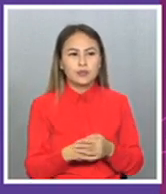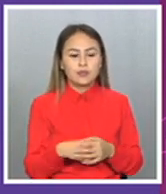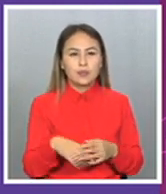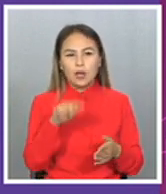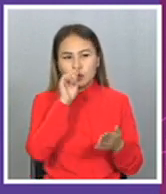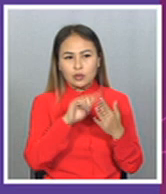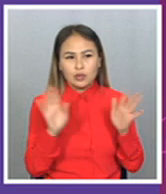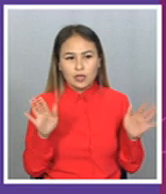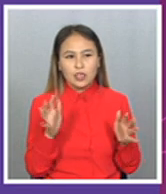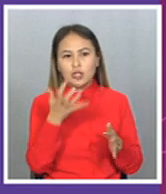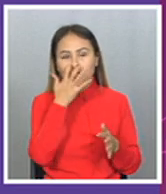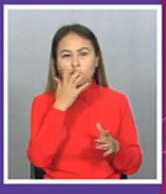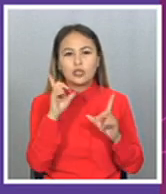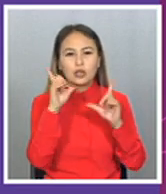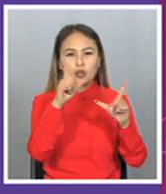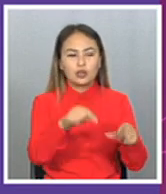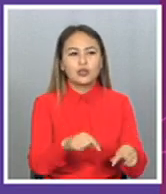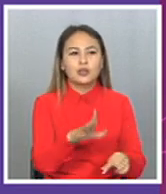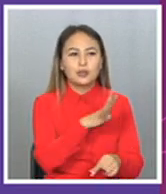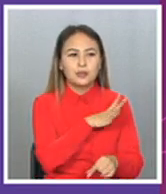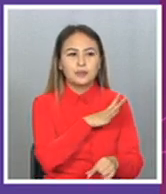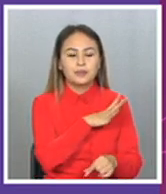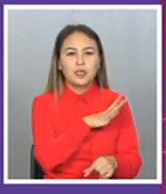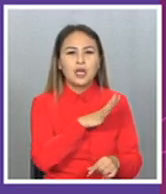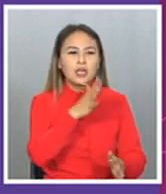Құстар жылы жаққа ұшты.